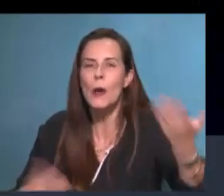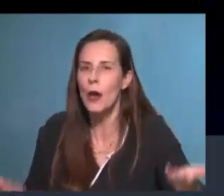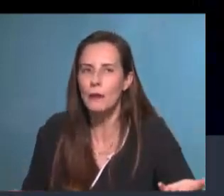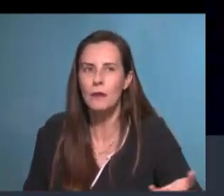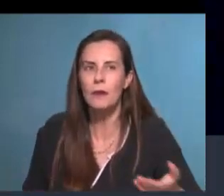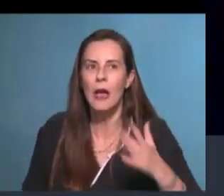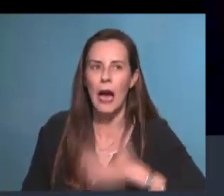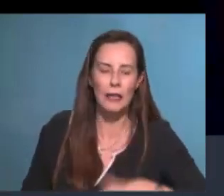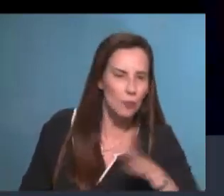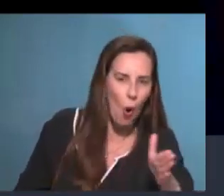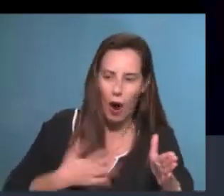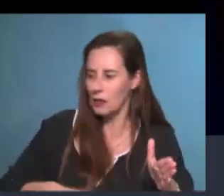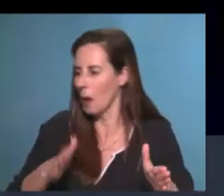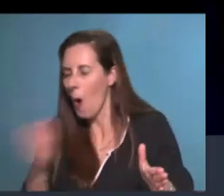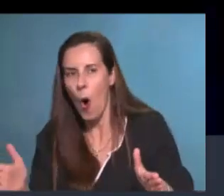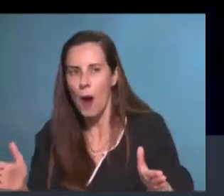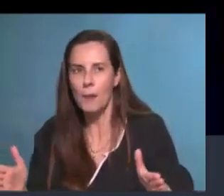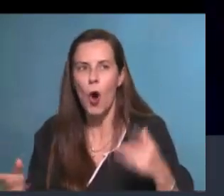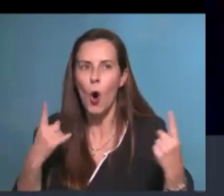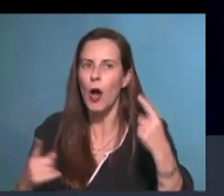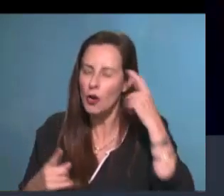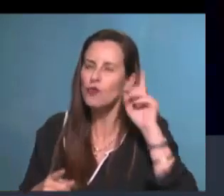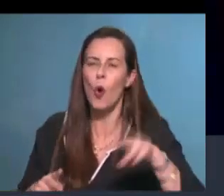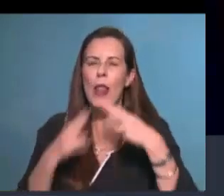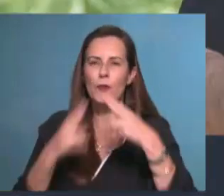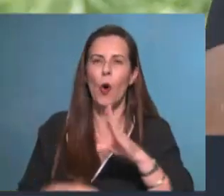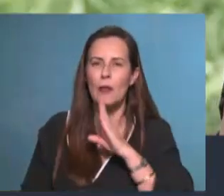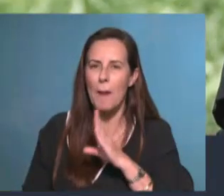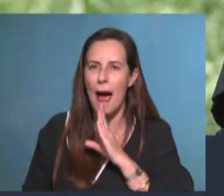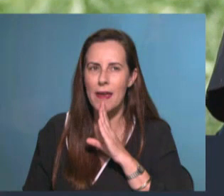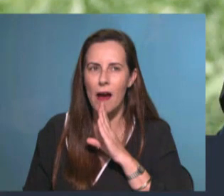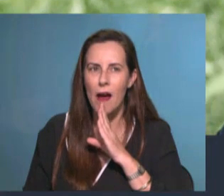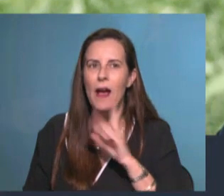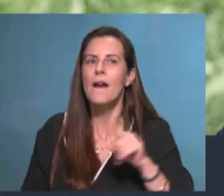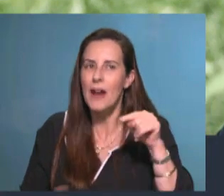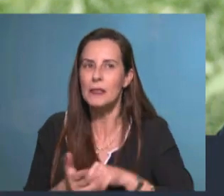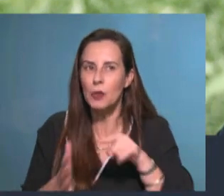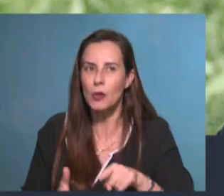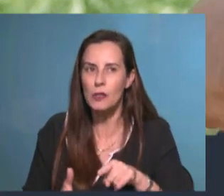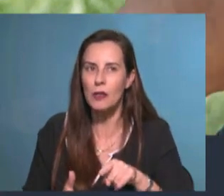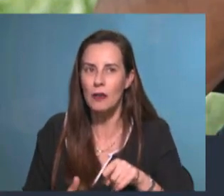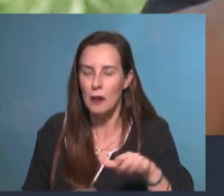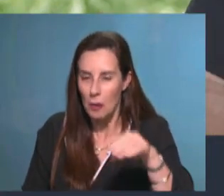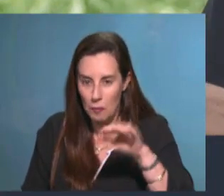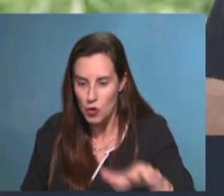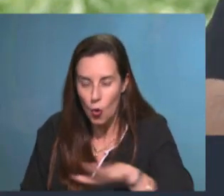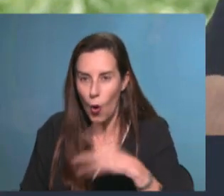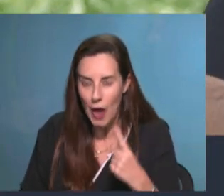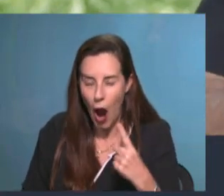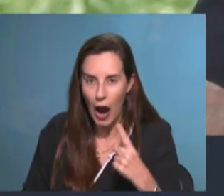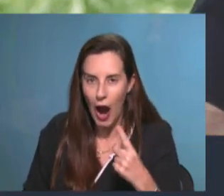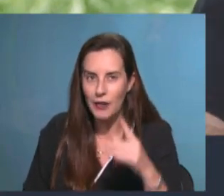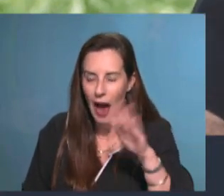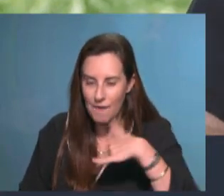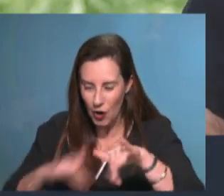אחד רצה ללכת לשמאל, אחד לימין, כל אחד חשב שיכול לפתור את הבעיה, אז הנה, אז מתוך שכונה אחת, אפילו מתוך